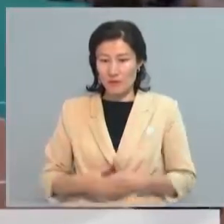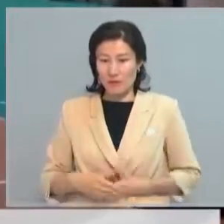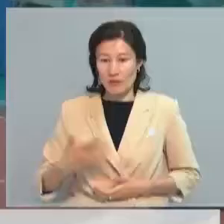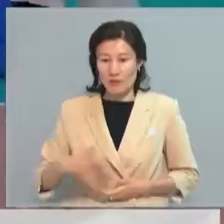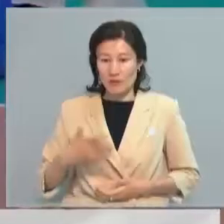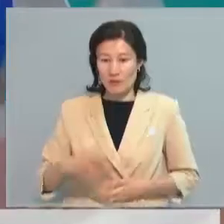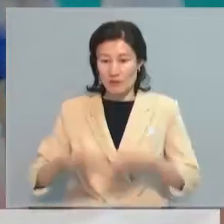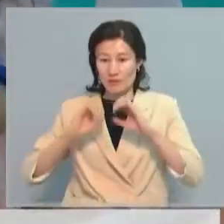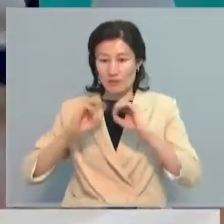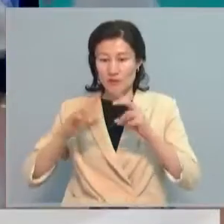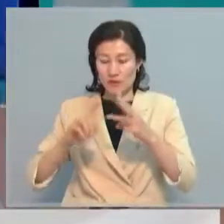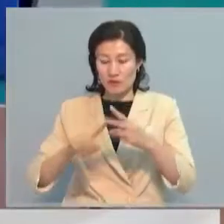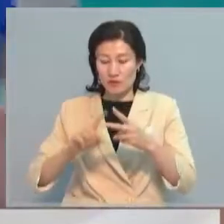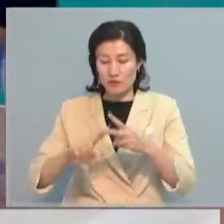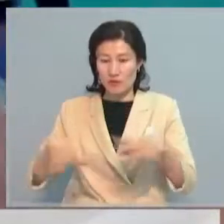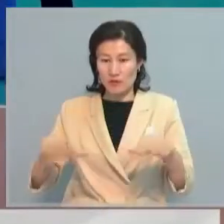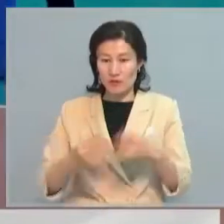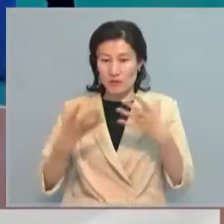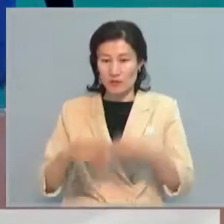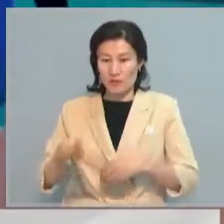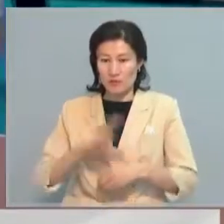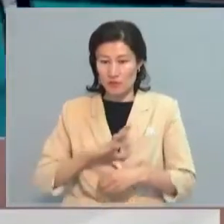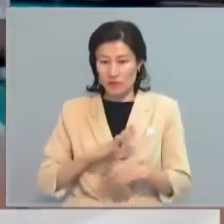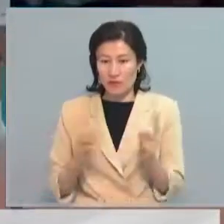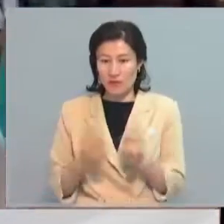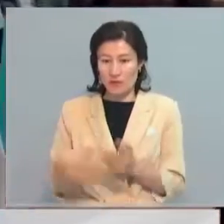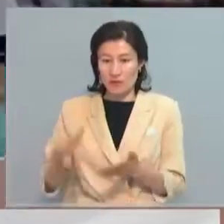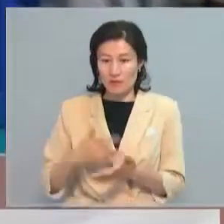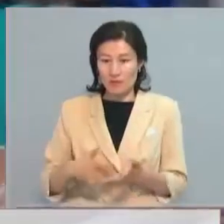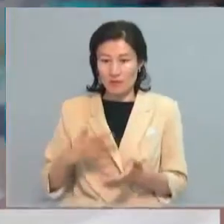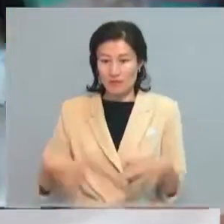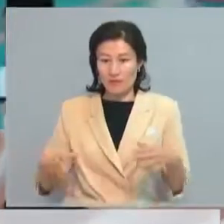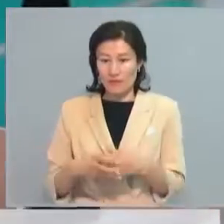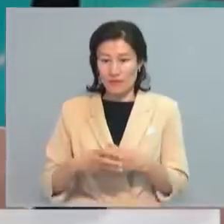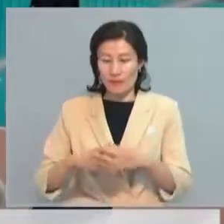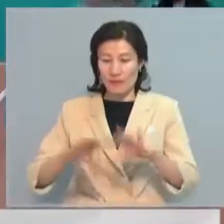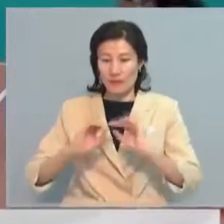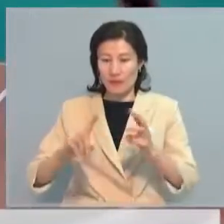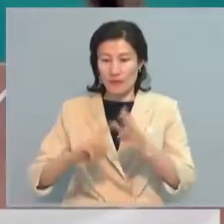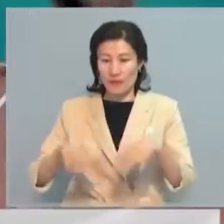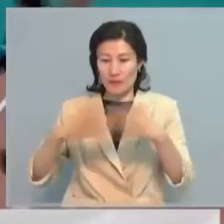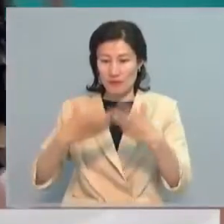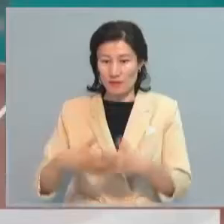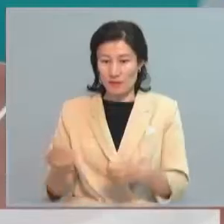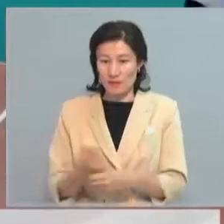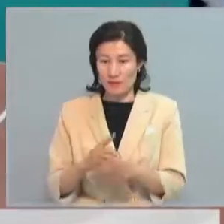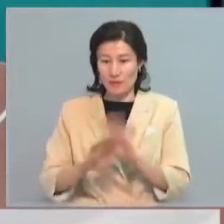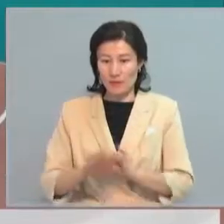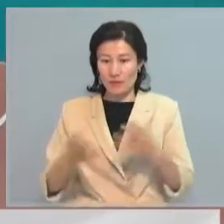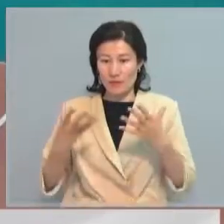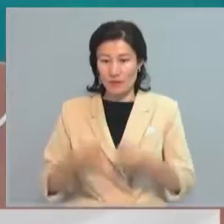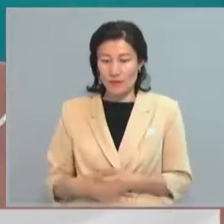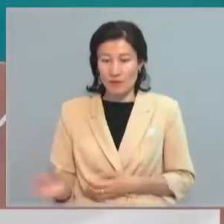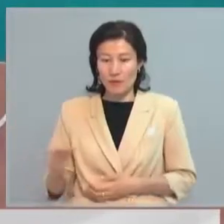Тараз волейболшыларын 3-2 есебімен тізе бүктірді. Ал 3-ші кездесуінде Қарағандының Металлург волейболшыларын 4-1 есебімен қапы қалдырды. Бұл